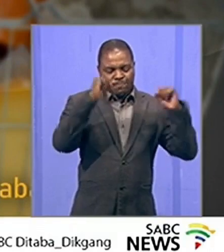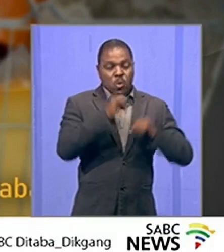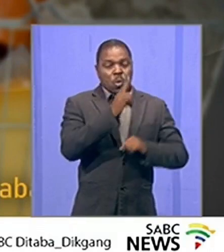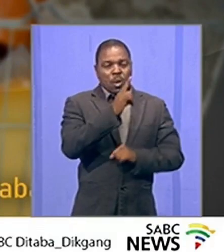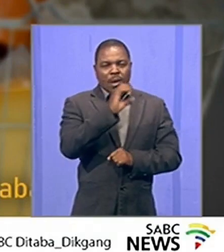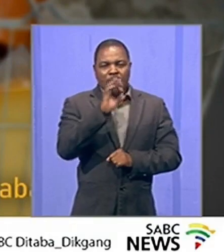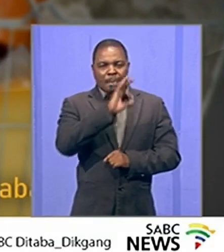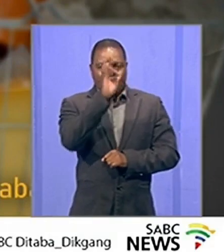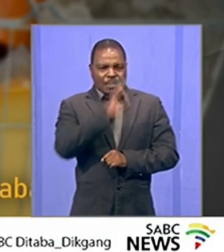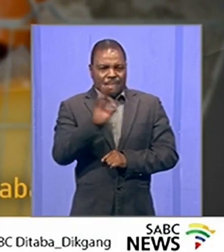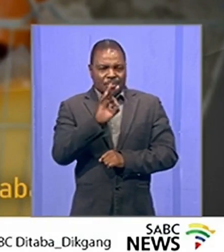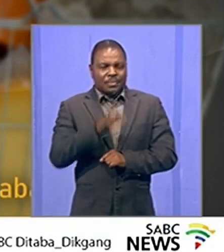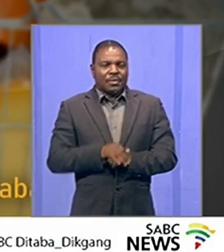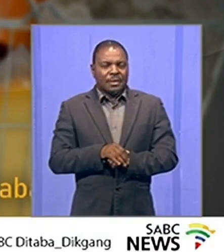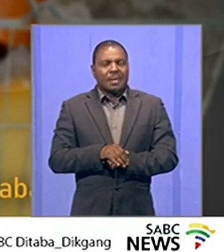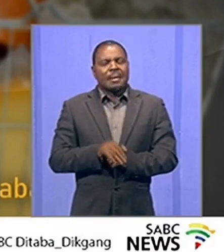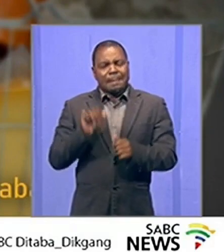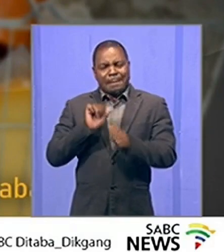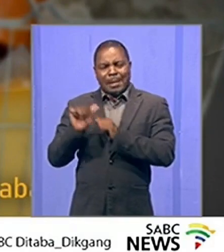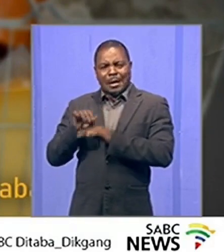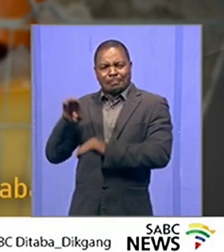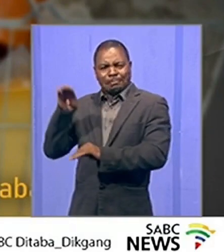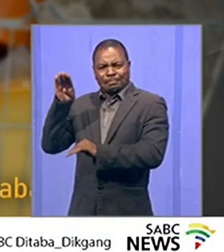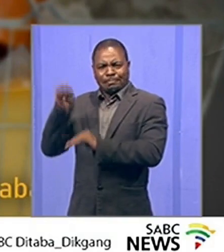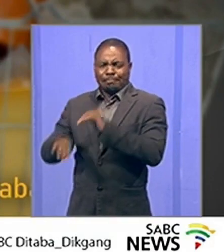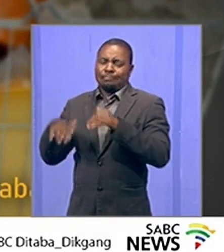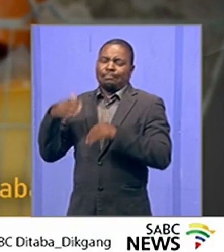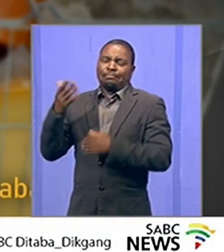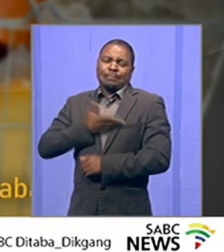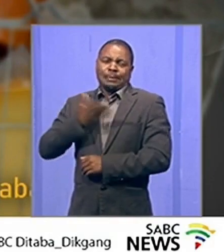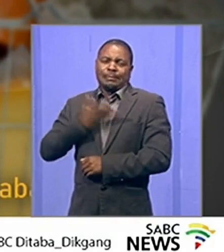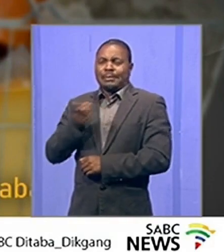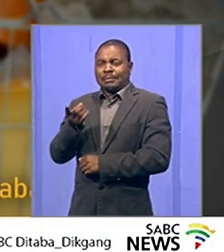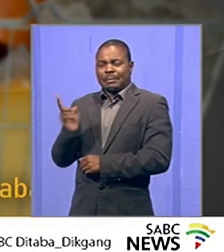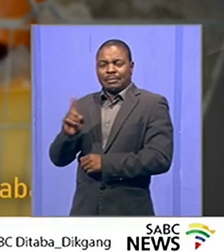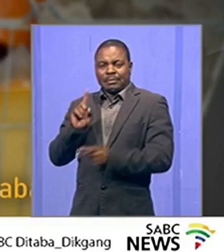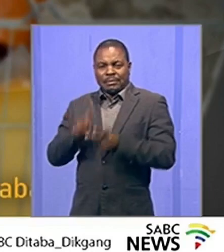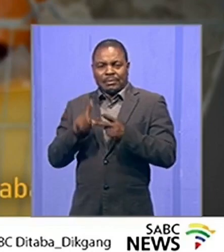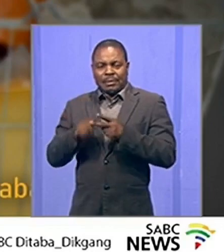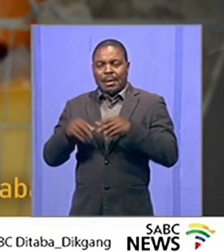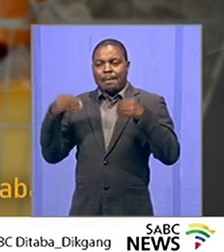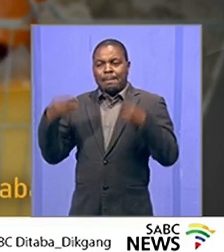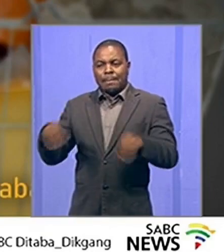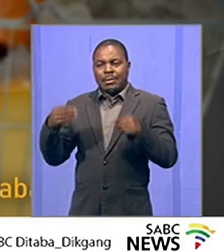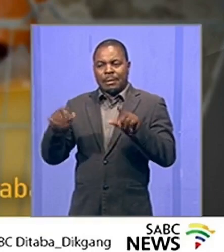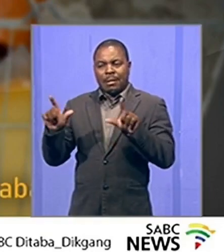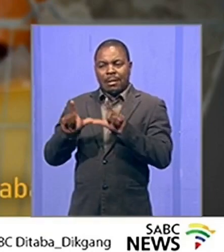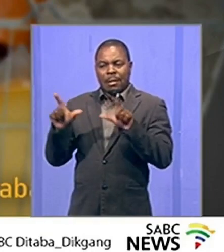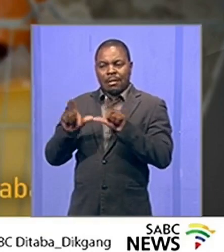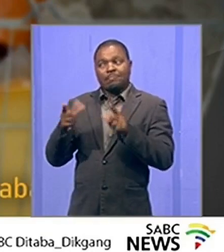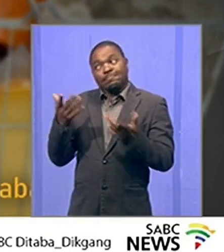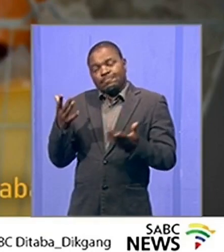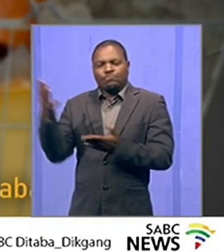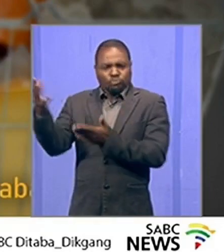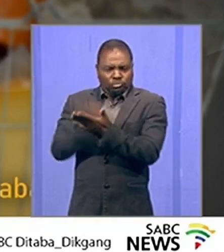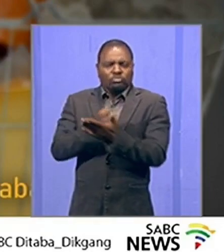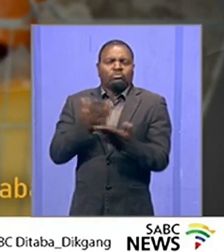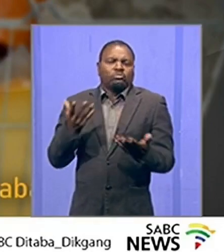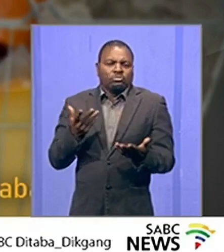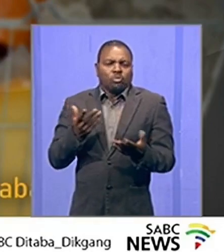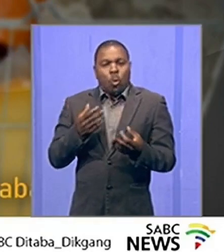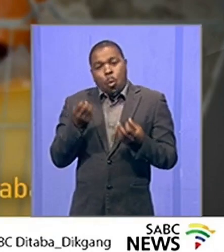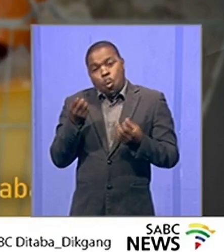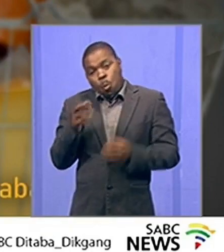gore ba ba tsele dikgato tse di gagametseng le makwalo a bone a kgwebo le ga ba ka tsaya